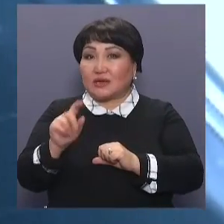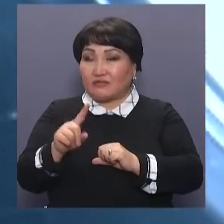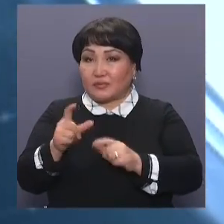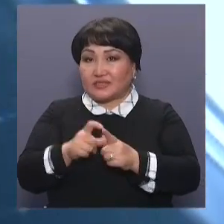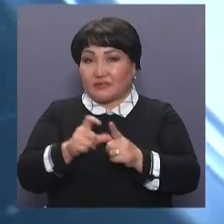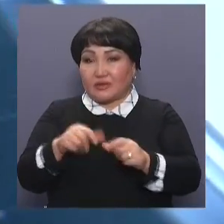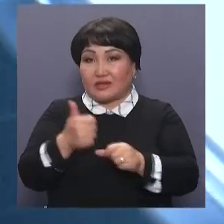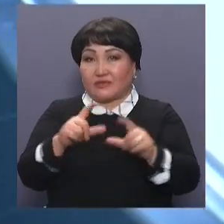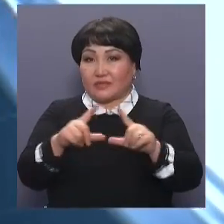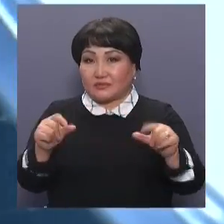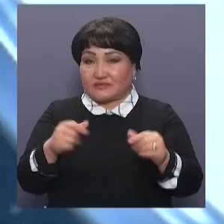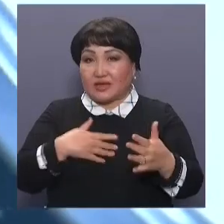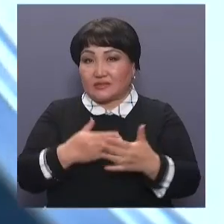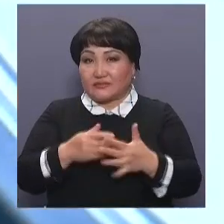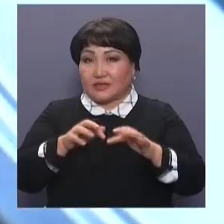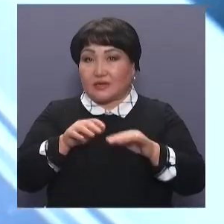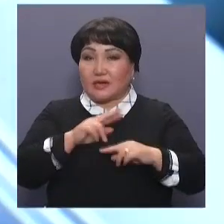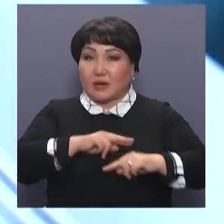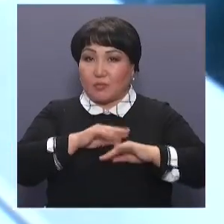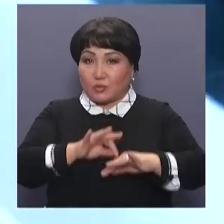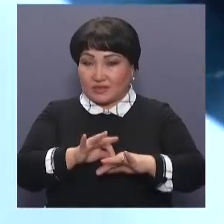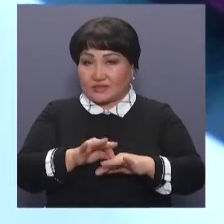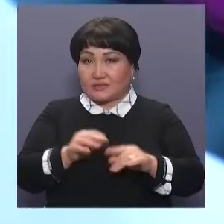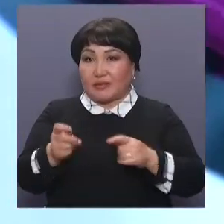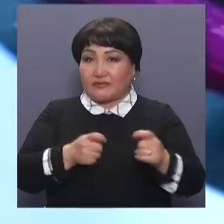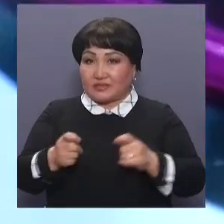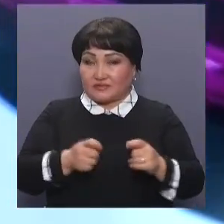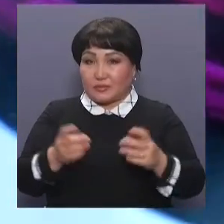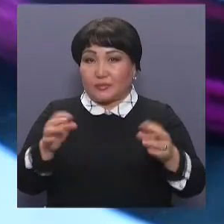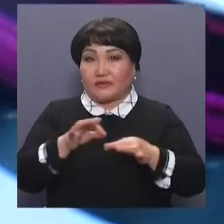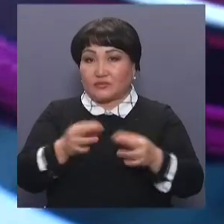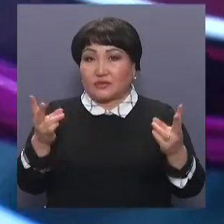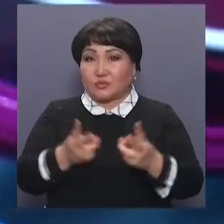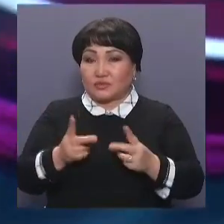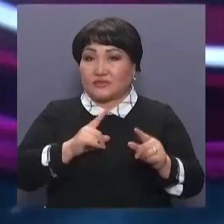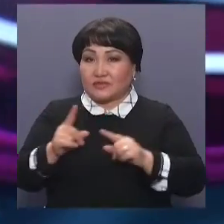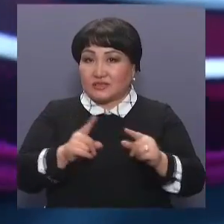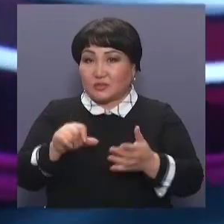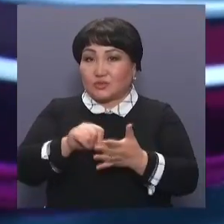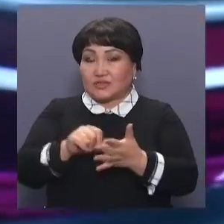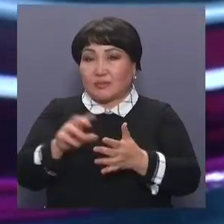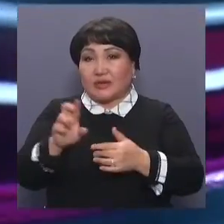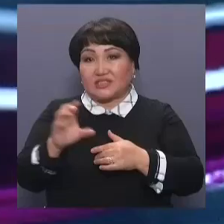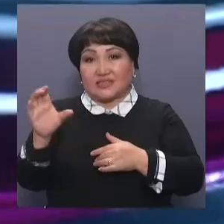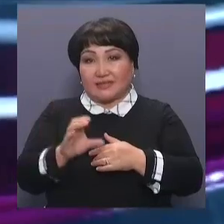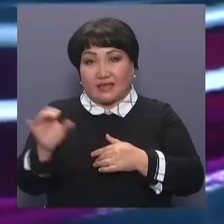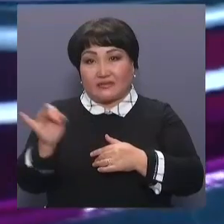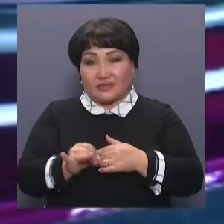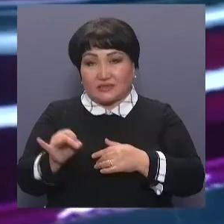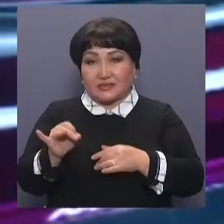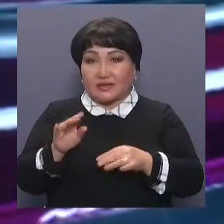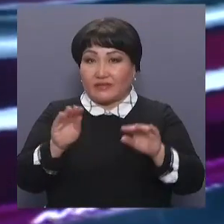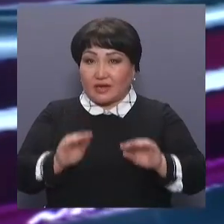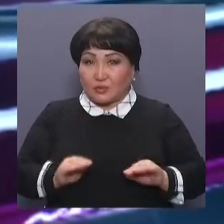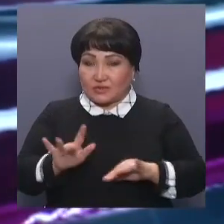ведется активная работа с правительством, проводятся нужные совещания с участием Бакыджана Сагинтаева и составляются расчеты. Не оставил